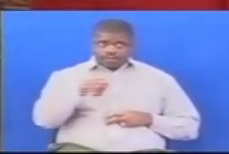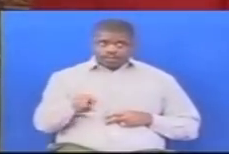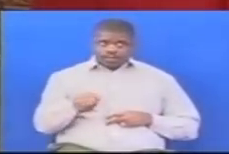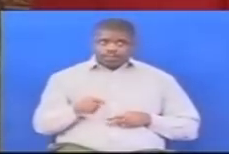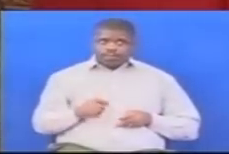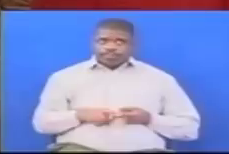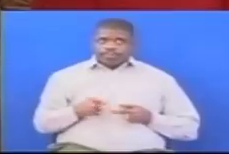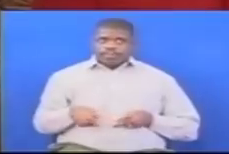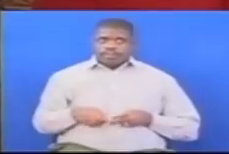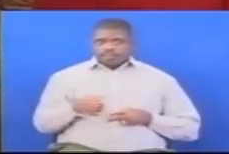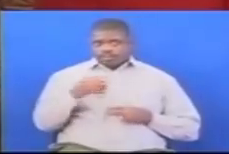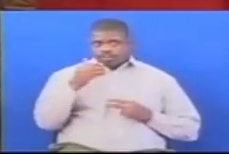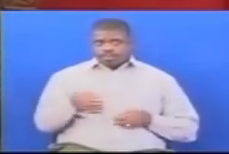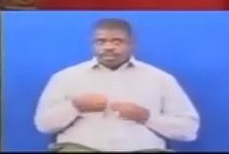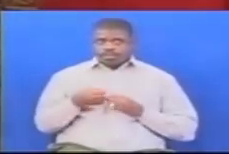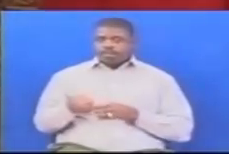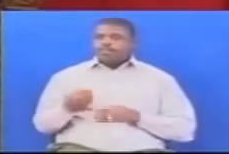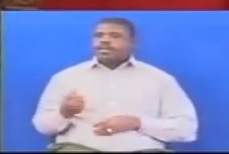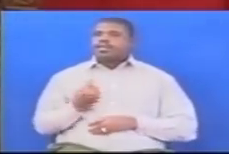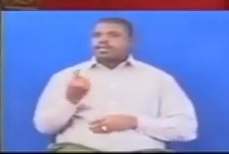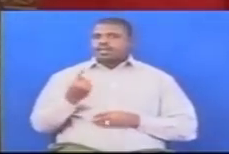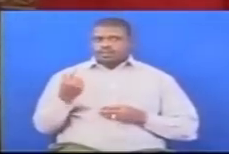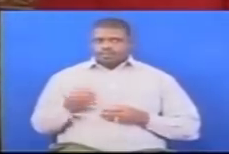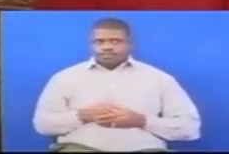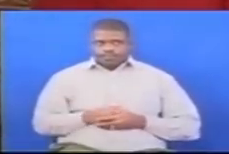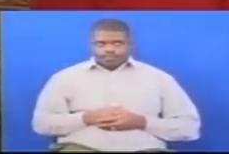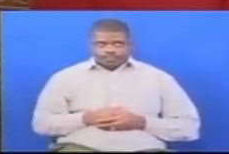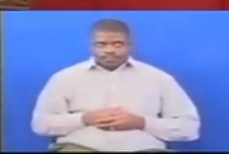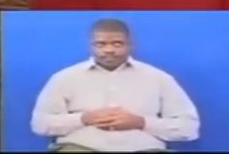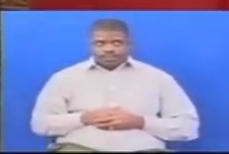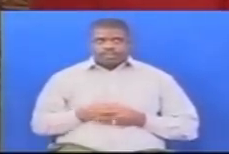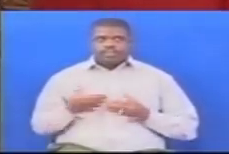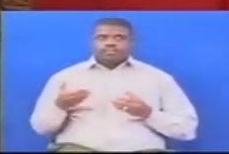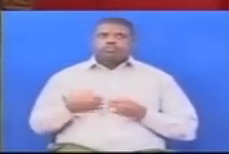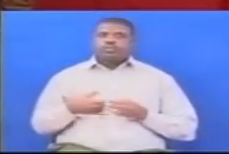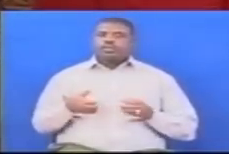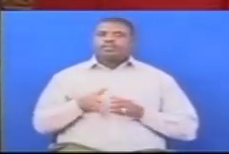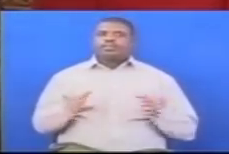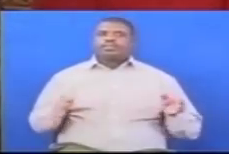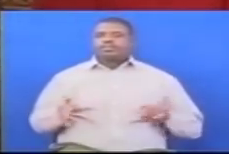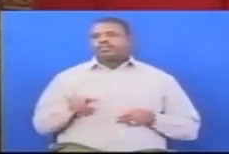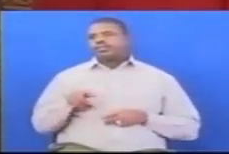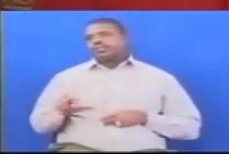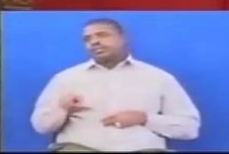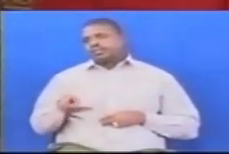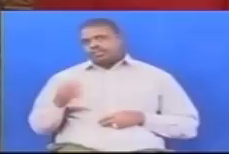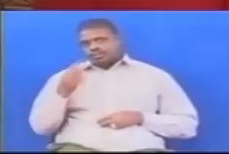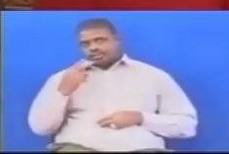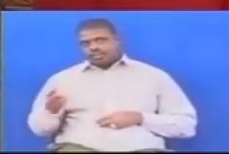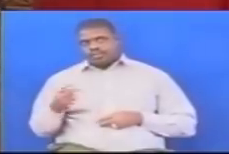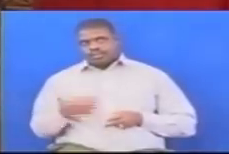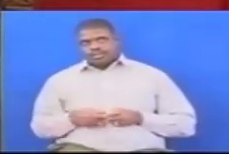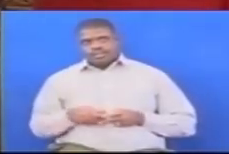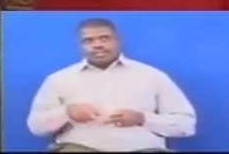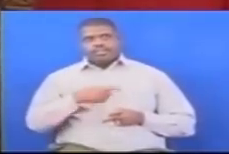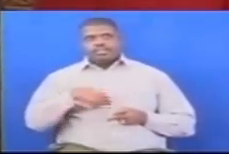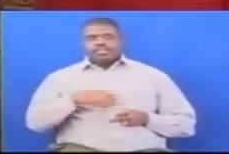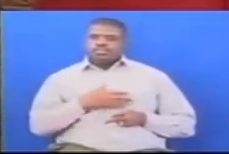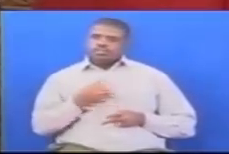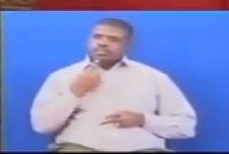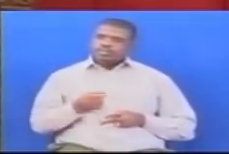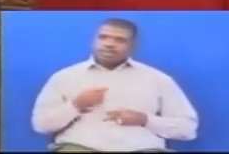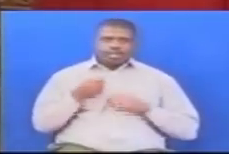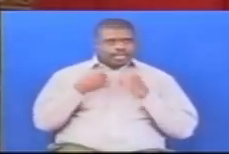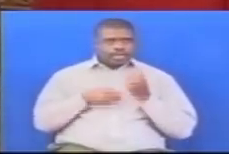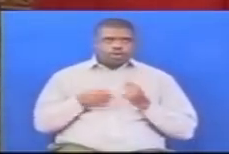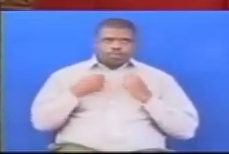ipe kipaumbele cha peke yake. Ningependa tena nichukue nafasi hii nikiangalia kwamba sisi tunasema Kilombero